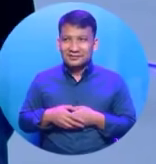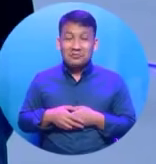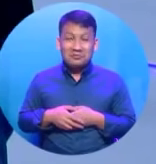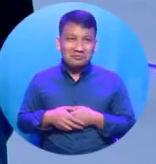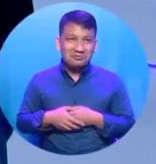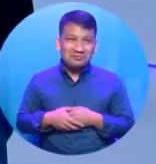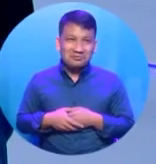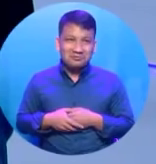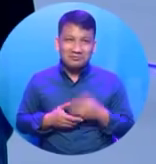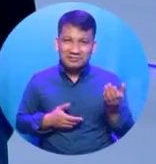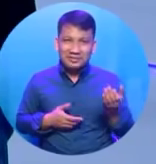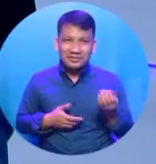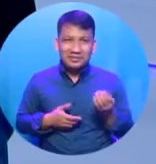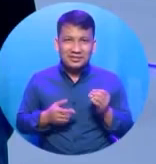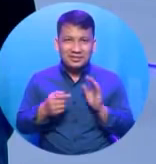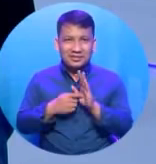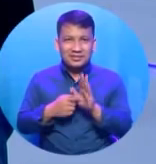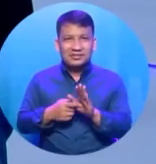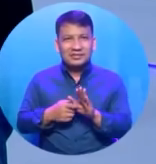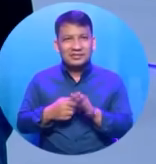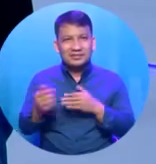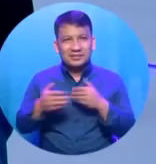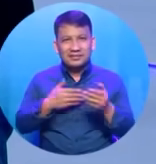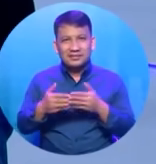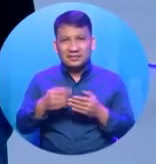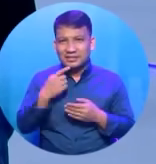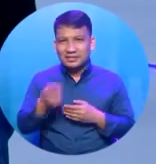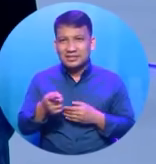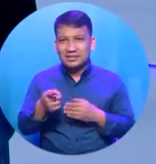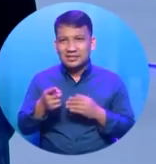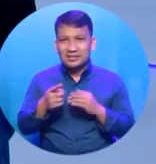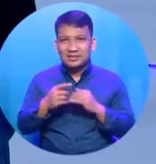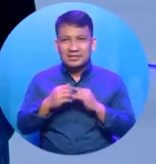Hindi. Eh di si Manny Pacquiao na lang pala singilin ko.